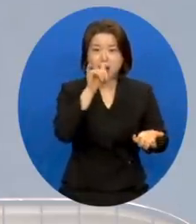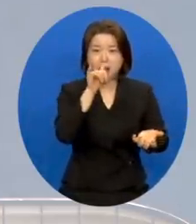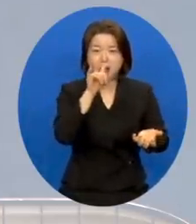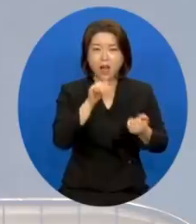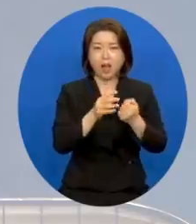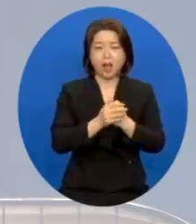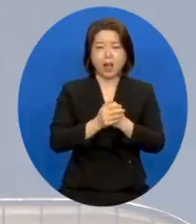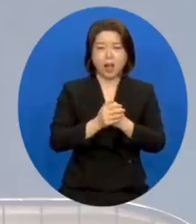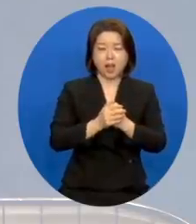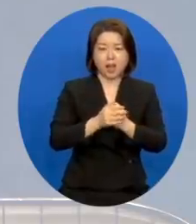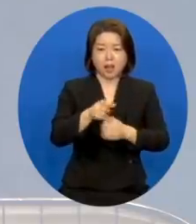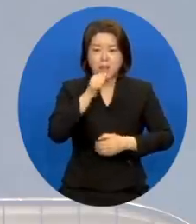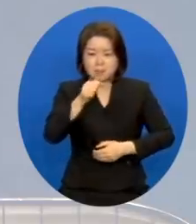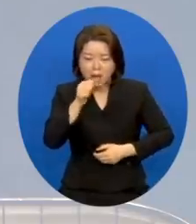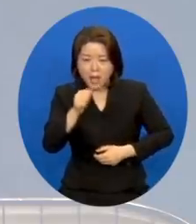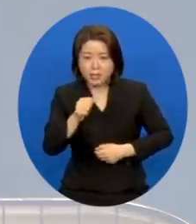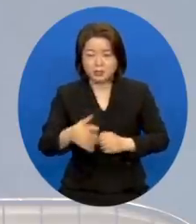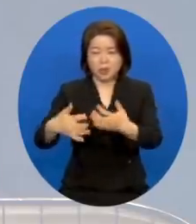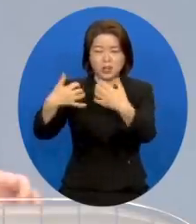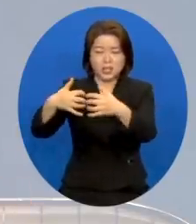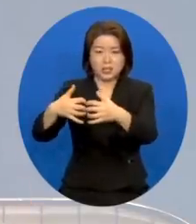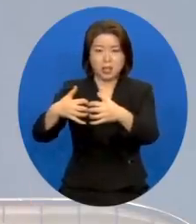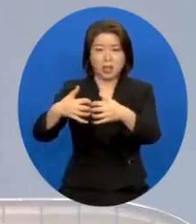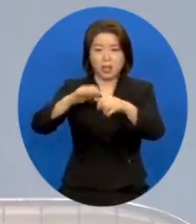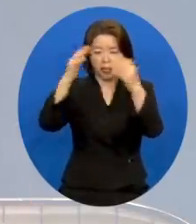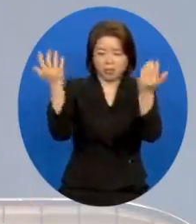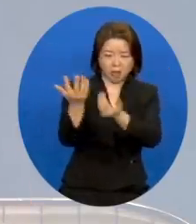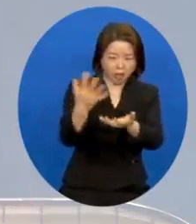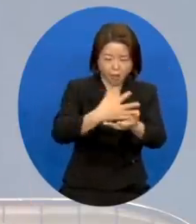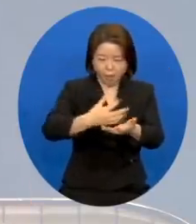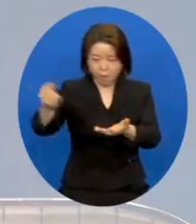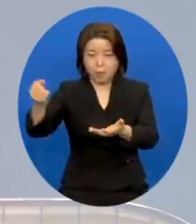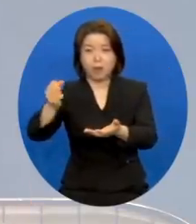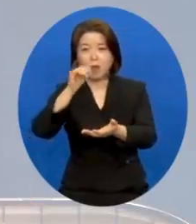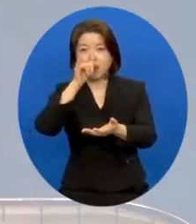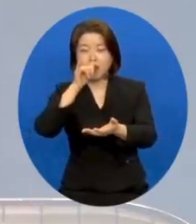그 m 프랑 마이크 랑 도둑 가져갔습니다